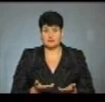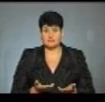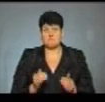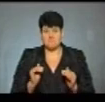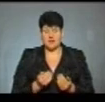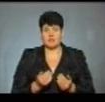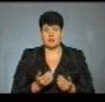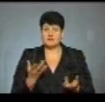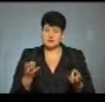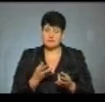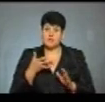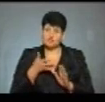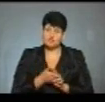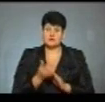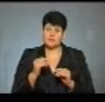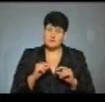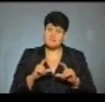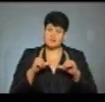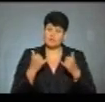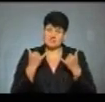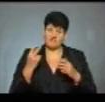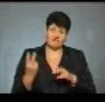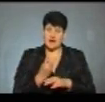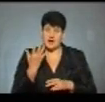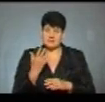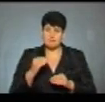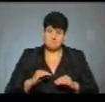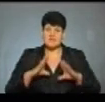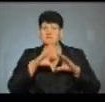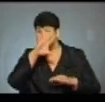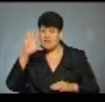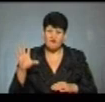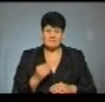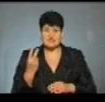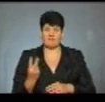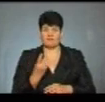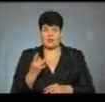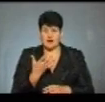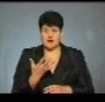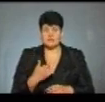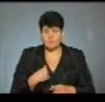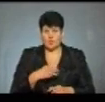мала. Але треба розуміти, що якщо ми піднімемо її зараз 2 рази, підніметься все в 2 рази. Так? Тому що і моя зарплата як депутата